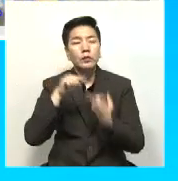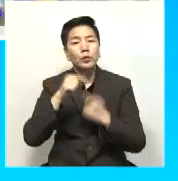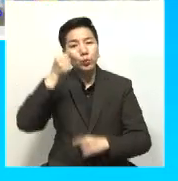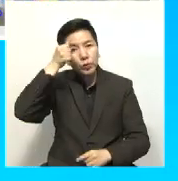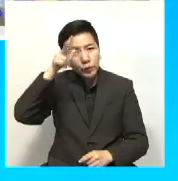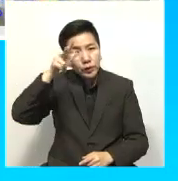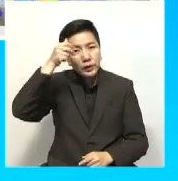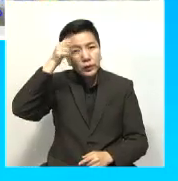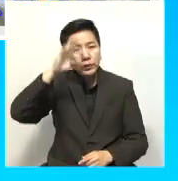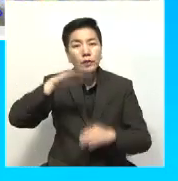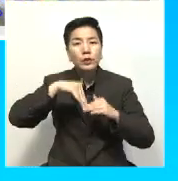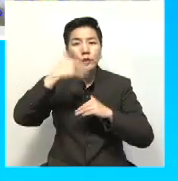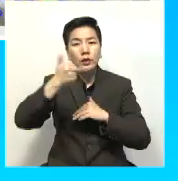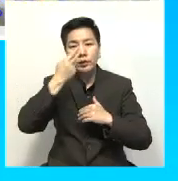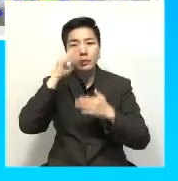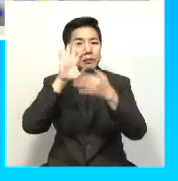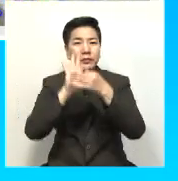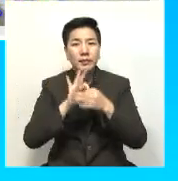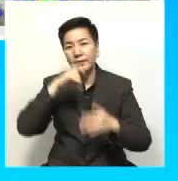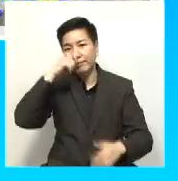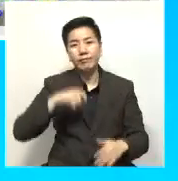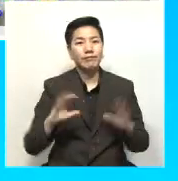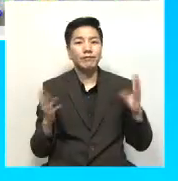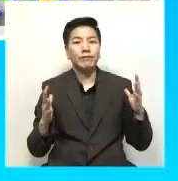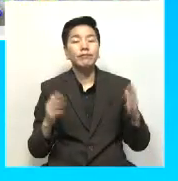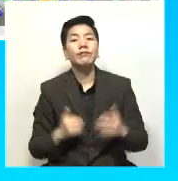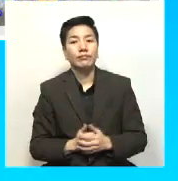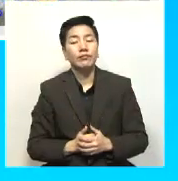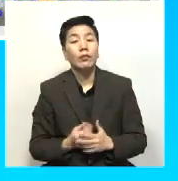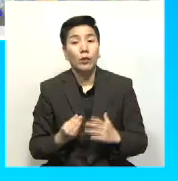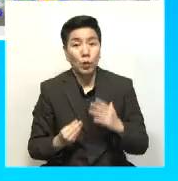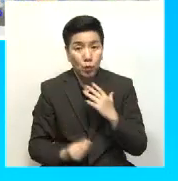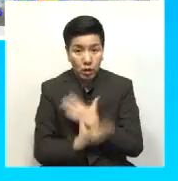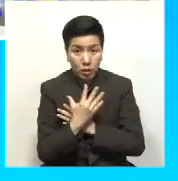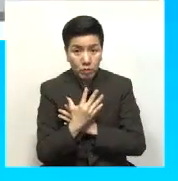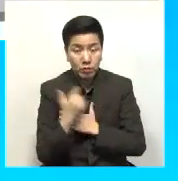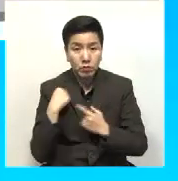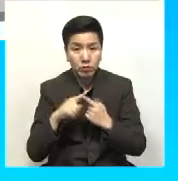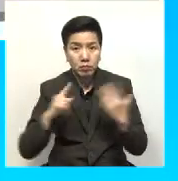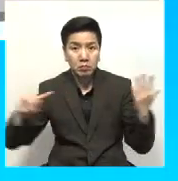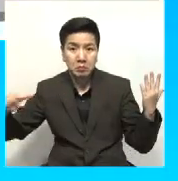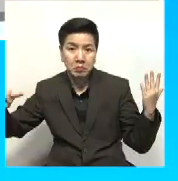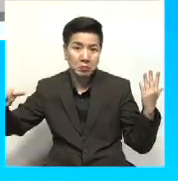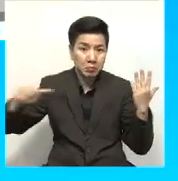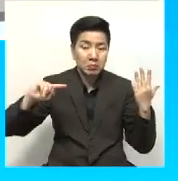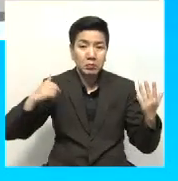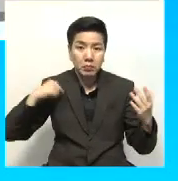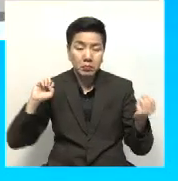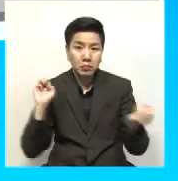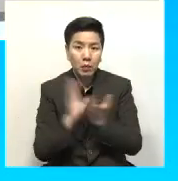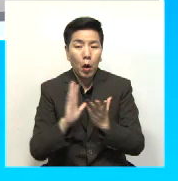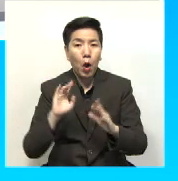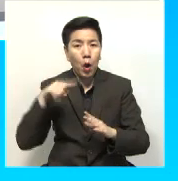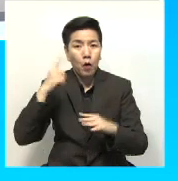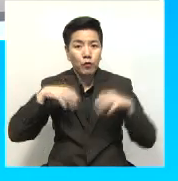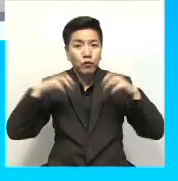วันข้างหน้านะครับอันนี้ไม่เกี่ยวกับบ้านเราเลย ค่ะแล้วมีโอกาสที่จะมีพายุลูกใหม่เกิดขึ้นอีกไหมคะก่อน